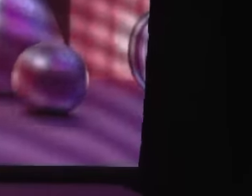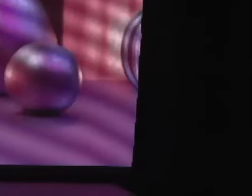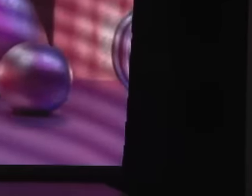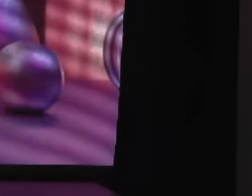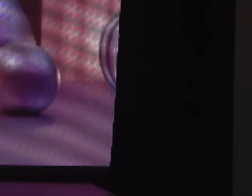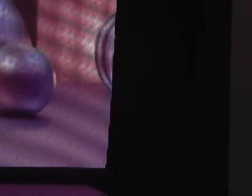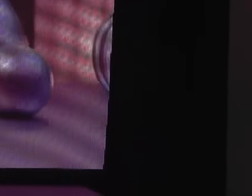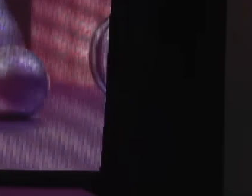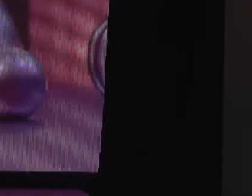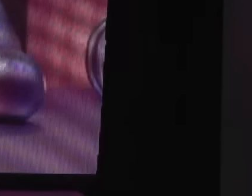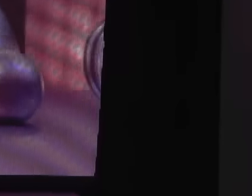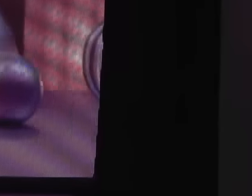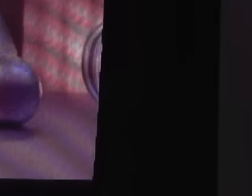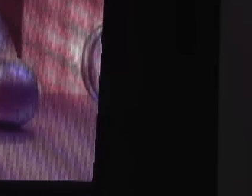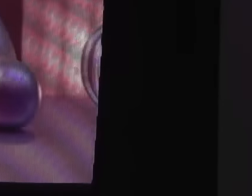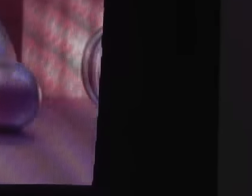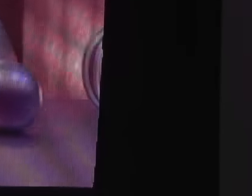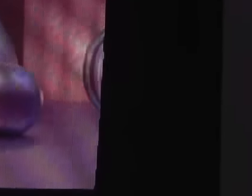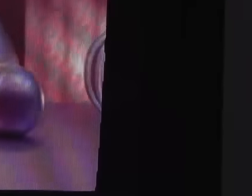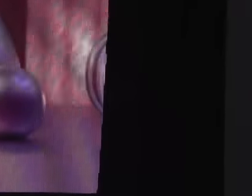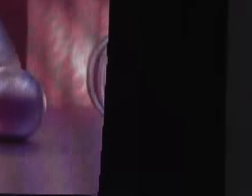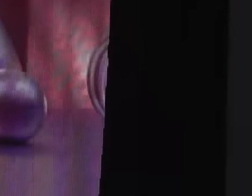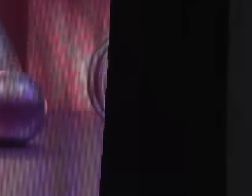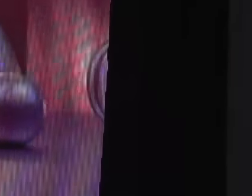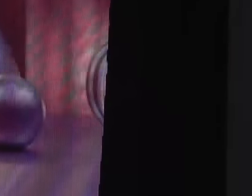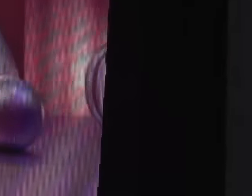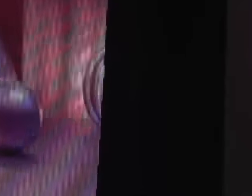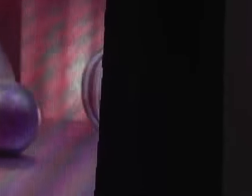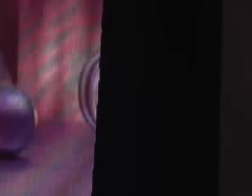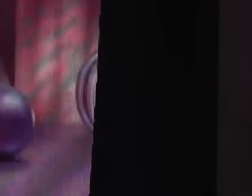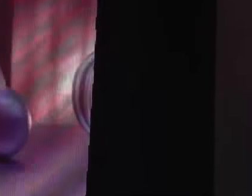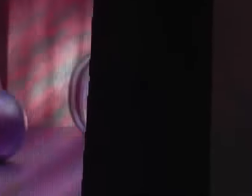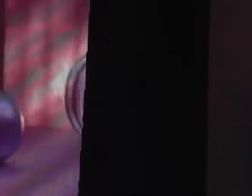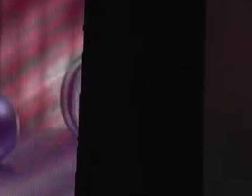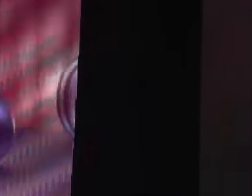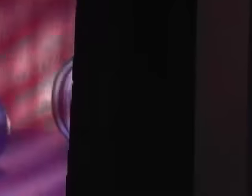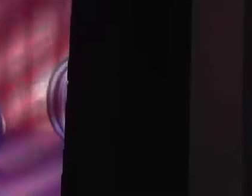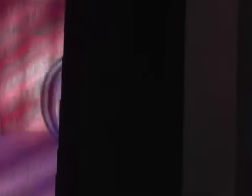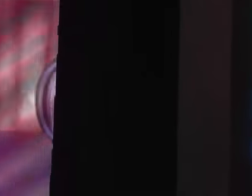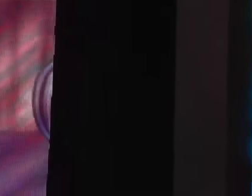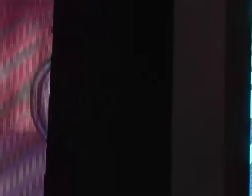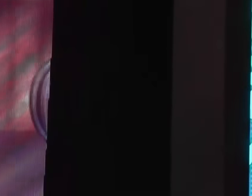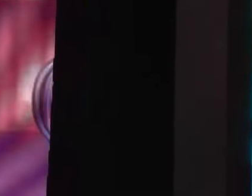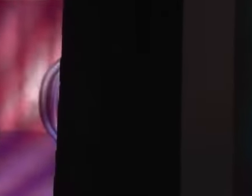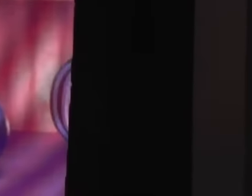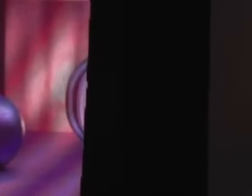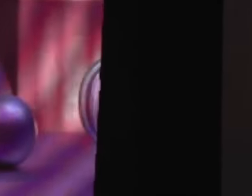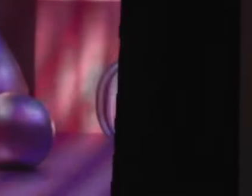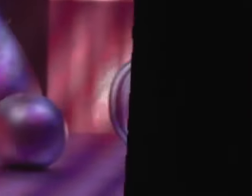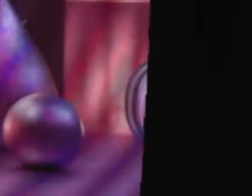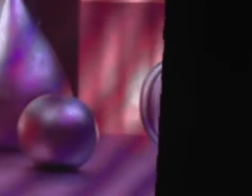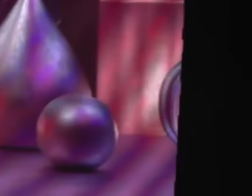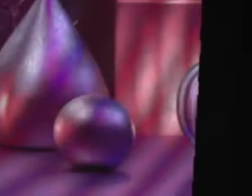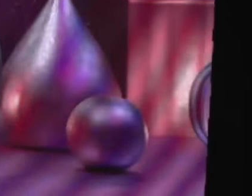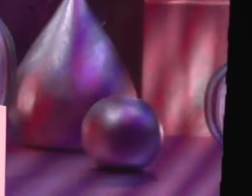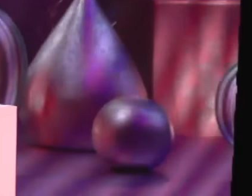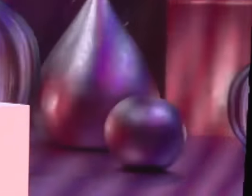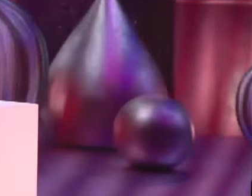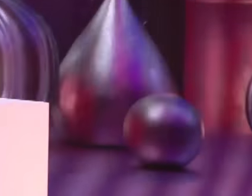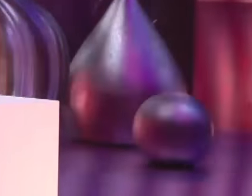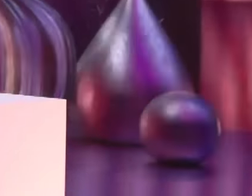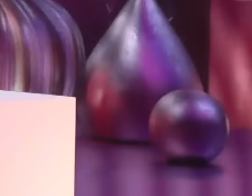kemungkaran, lalu keluarlah ungkapan-ungkapan begini. Sebenarnya ungkapan ini ingin menjauhkan manusia daripada agama.